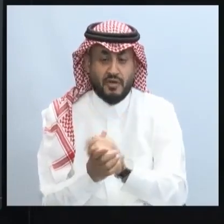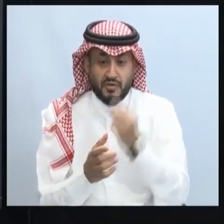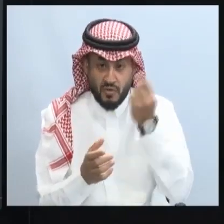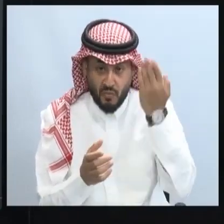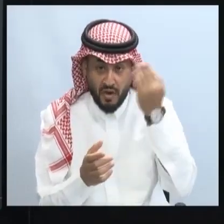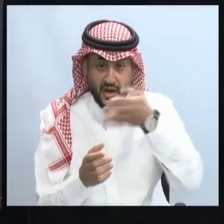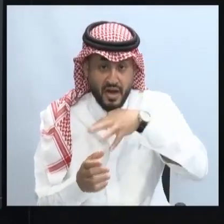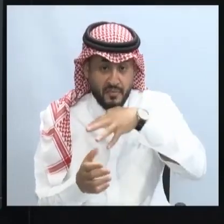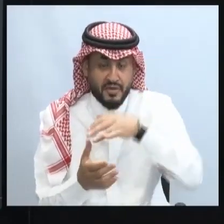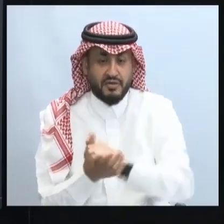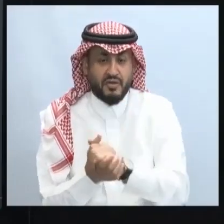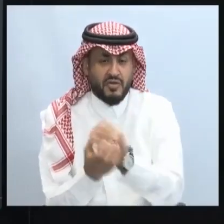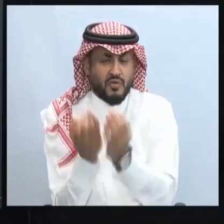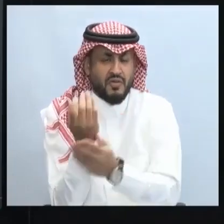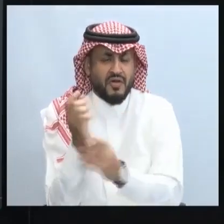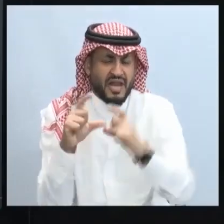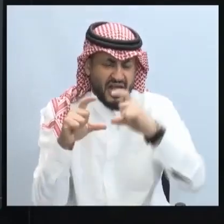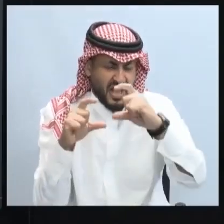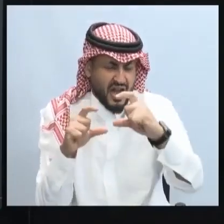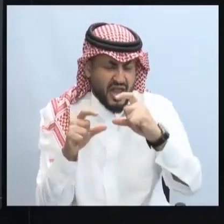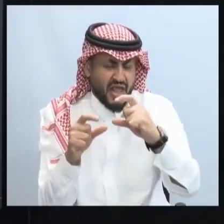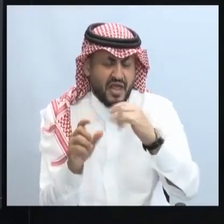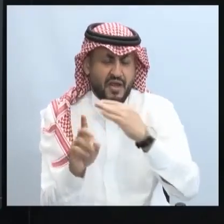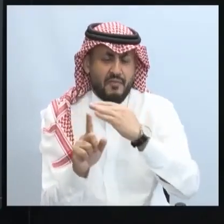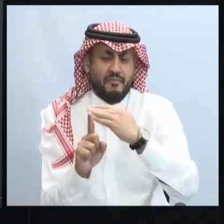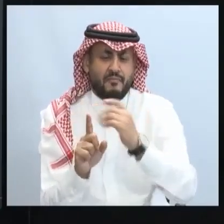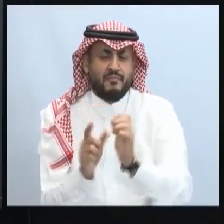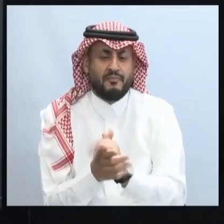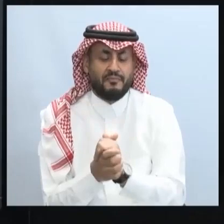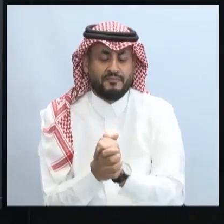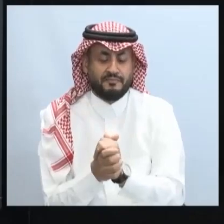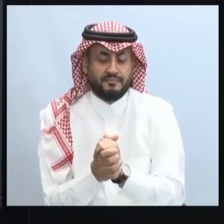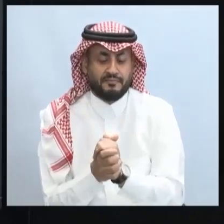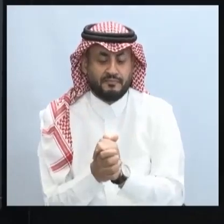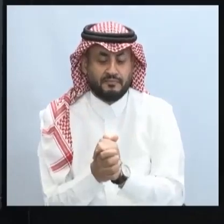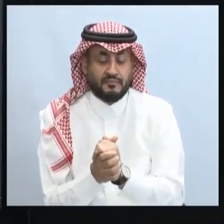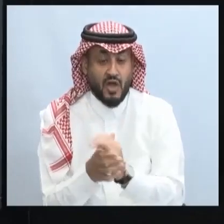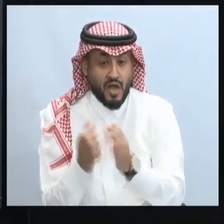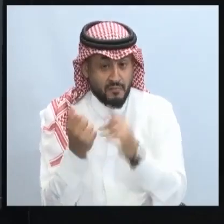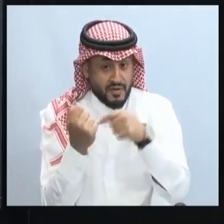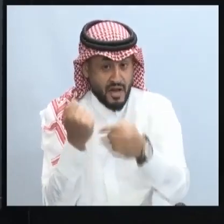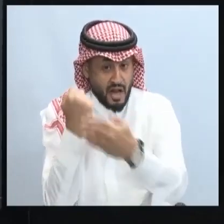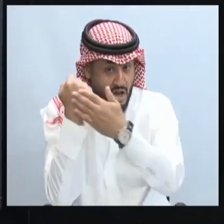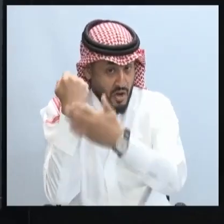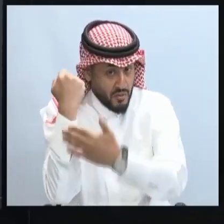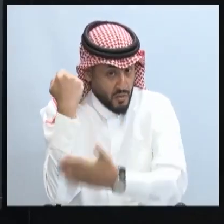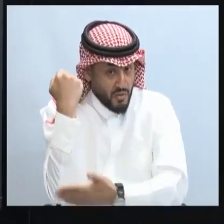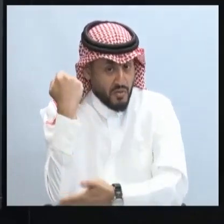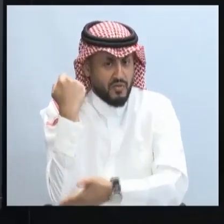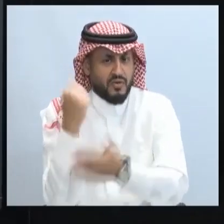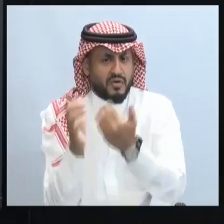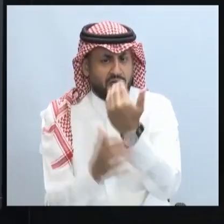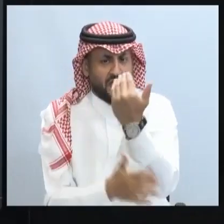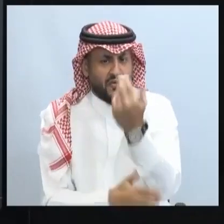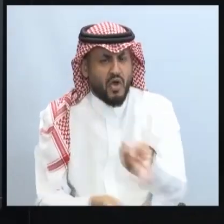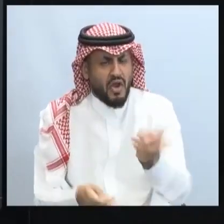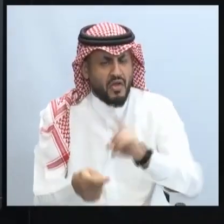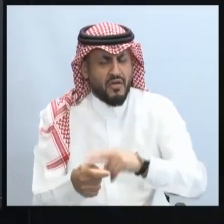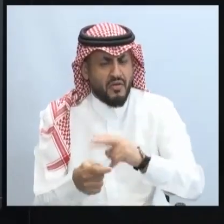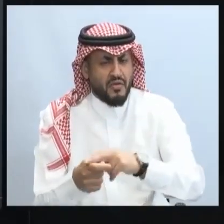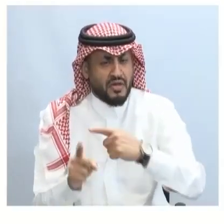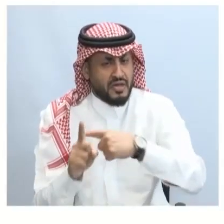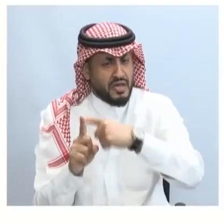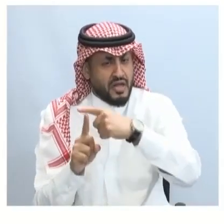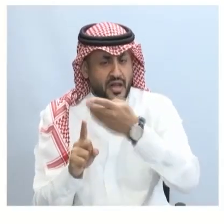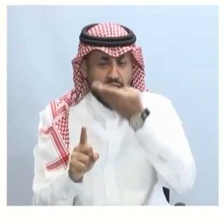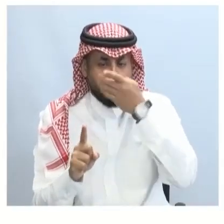بالمد وهو شيء قليل جدا ولذلك اهم شيء ان تعمم اعضاء الوضوء ولا ينقص عن